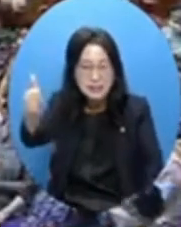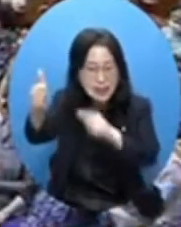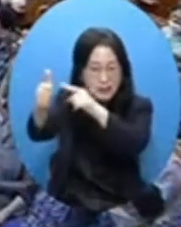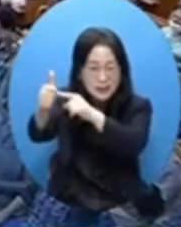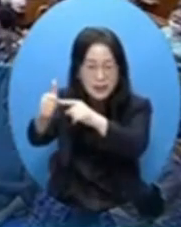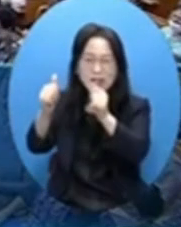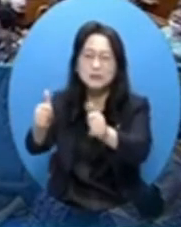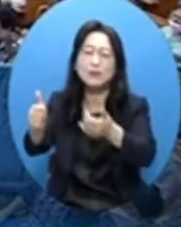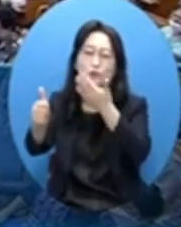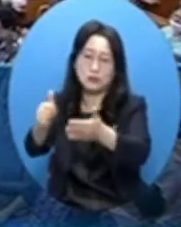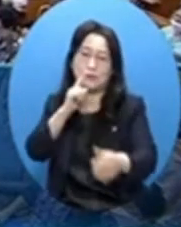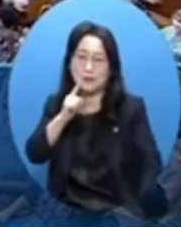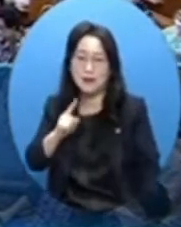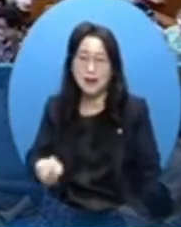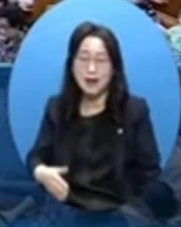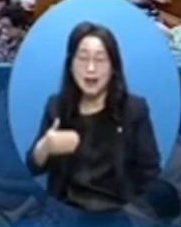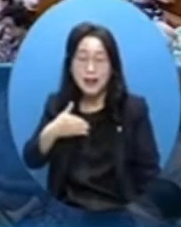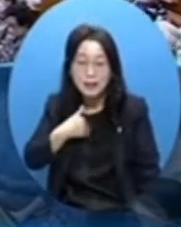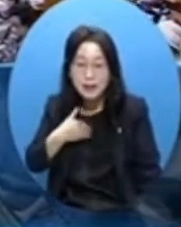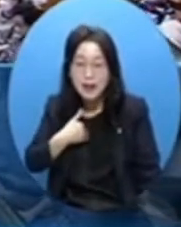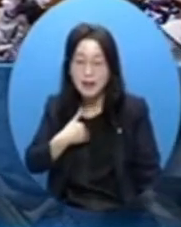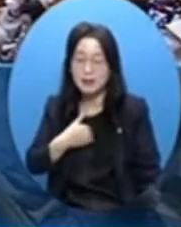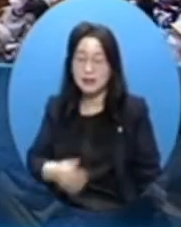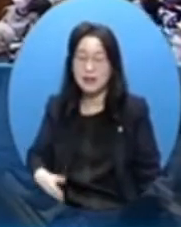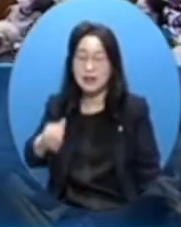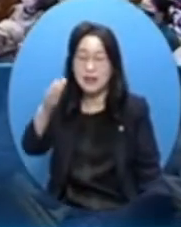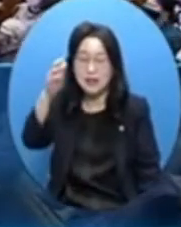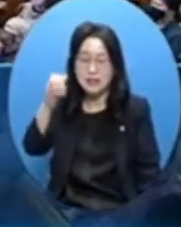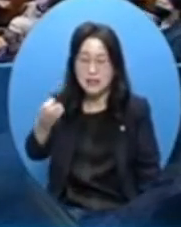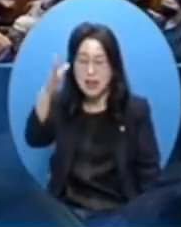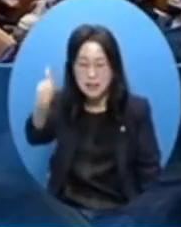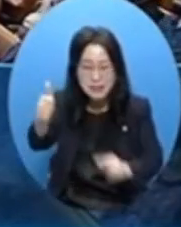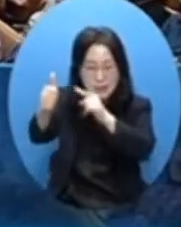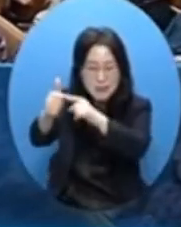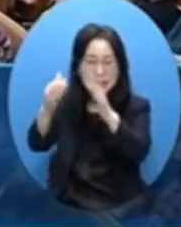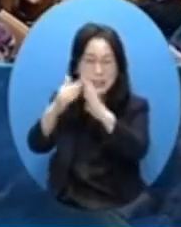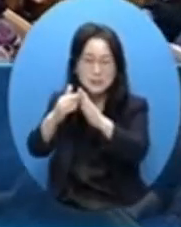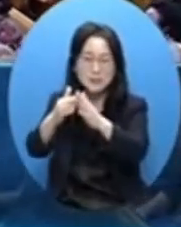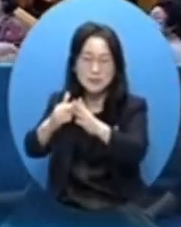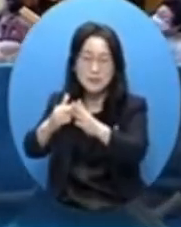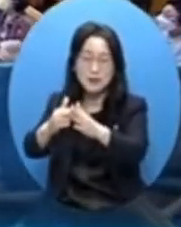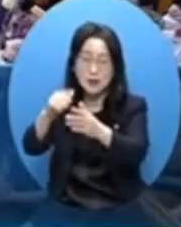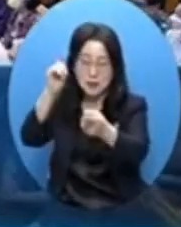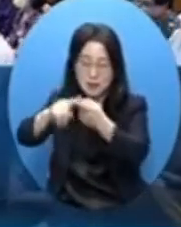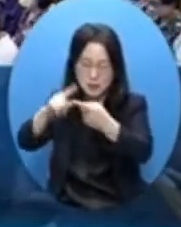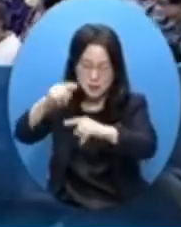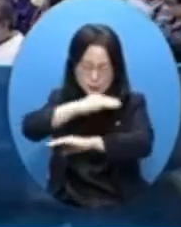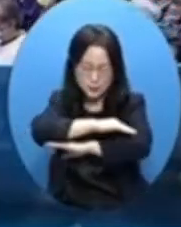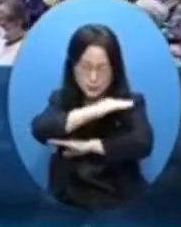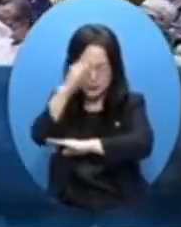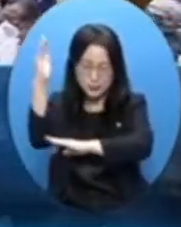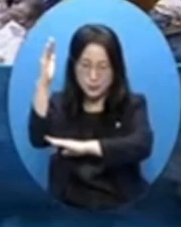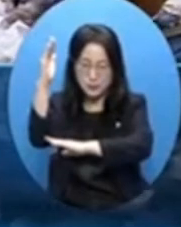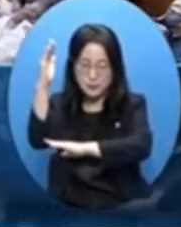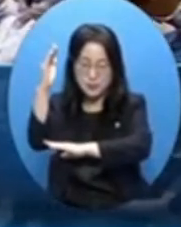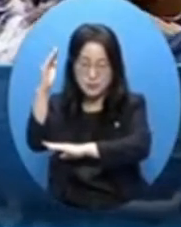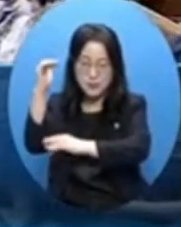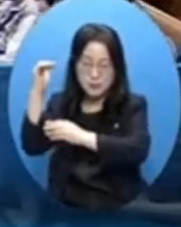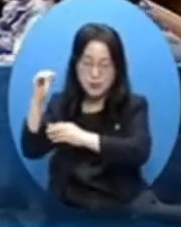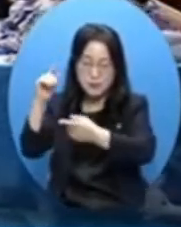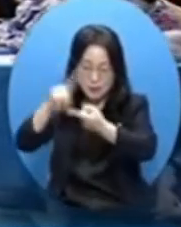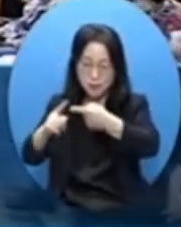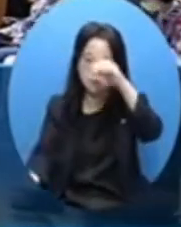일상 3장 10 10 입니다 내가 엘리의 집에 대하여 말한 것을 스퍼 부터 끝까지 그 말에 그게 다 이뤄지리라